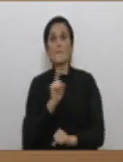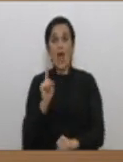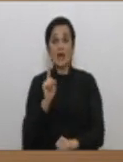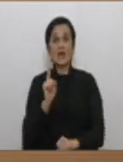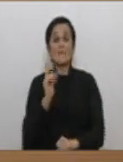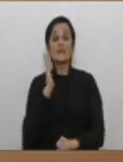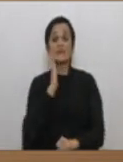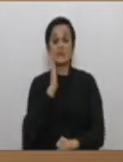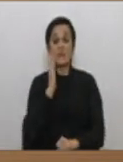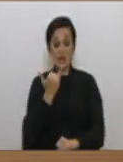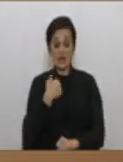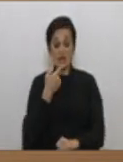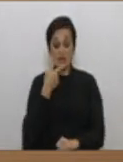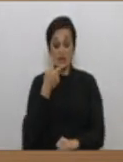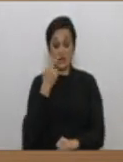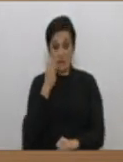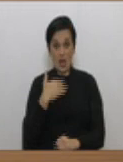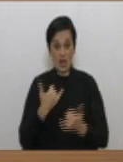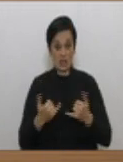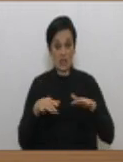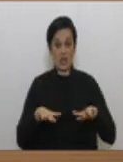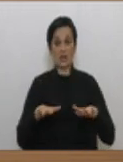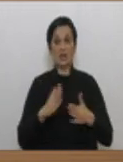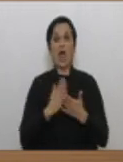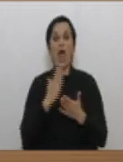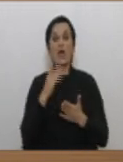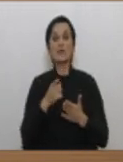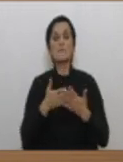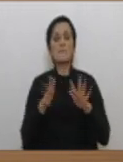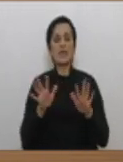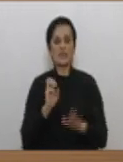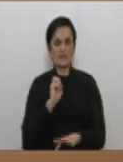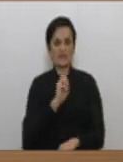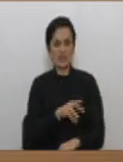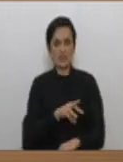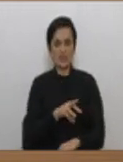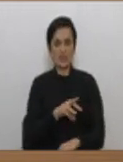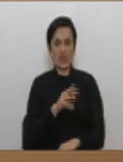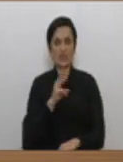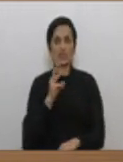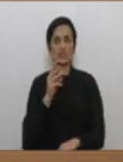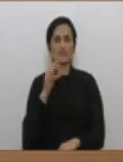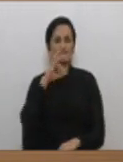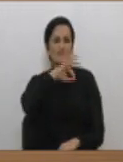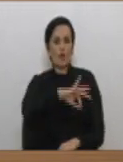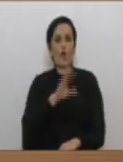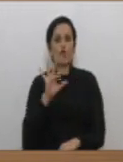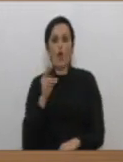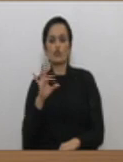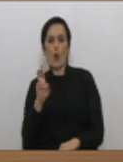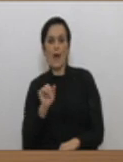martle, risit, masat, metres, papire, am tribunidan, aris, imaze metri, vidri, aris. Și argunscam o vikane, kotsoba da,